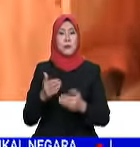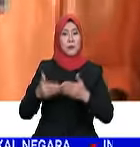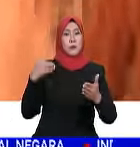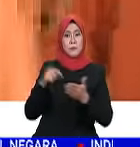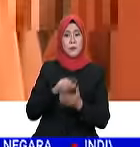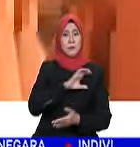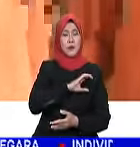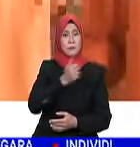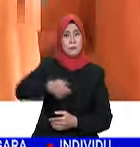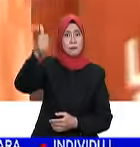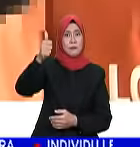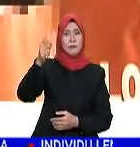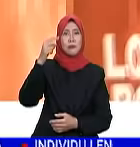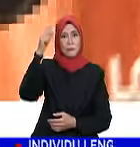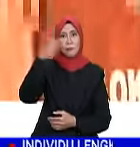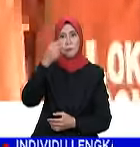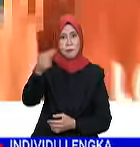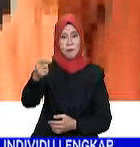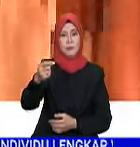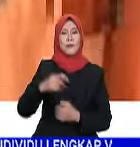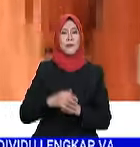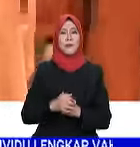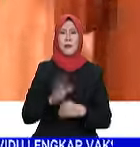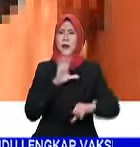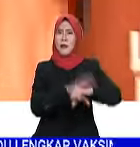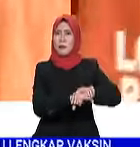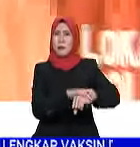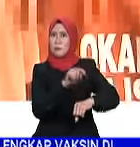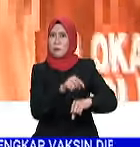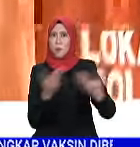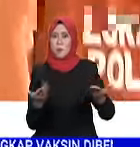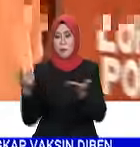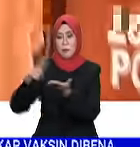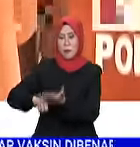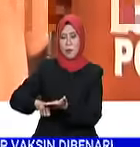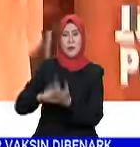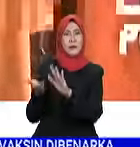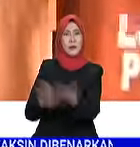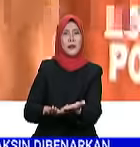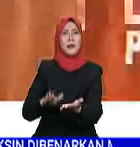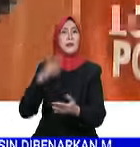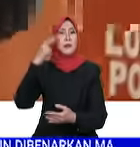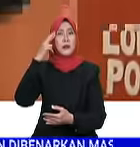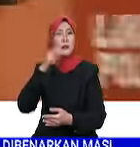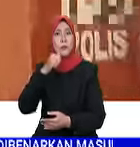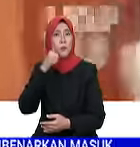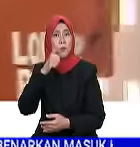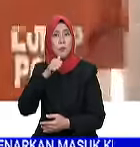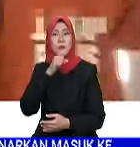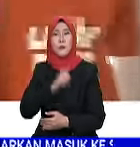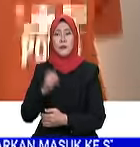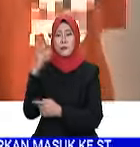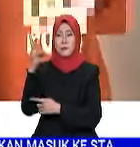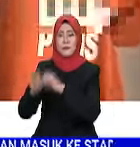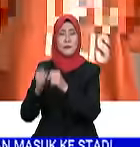Ketua Polis Kelantan Datuk Syafiq Mahmud dalam satu kenyataan berkata, penahanan itu dibuat susulan laporan mengenai kematian remaja perempuan berusia